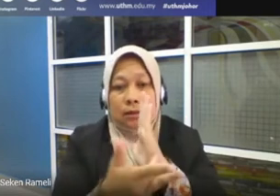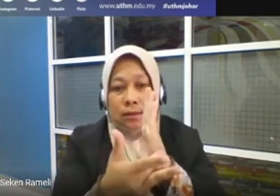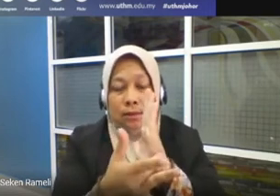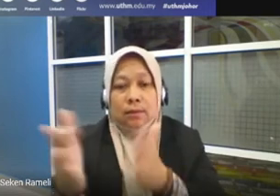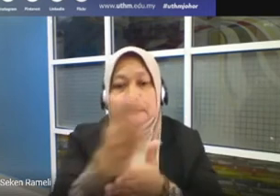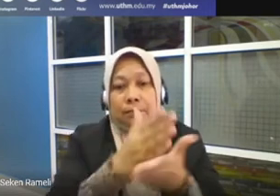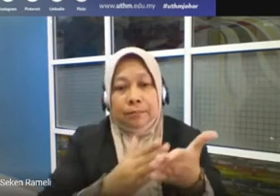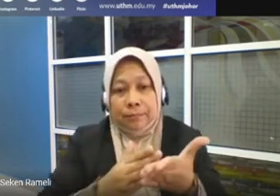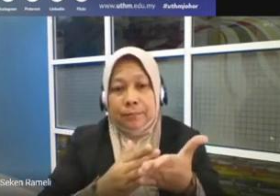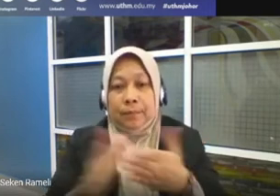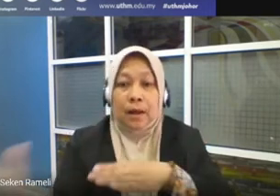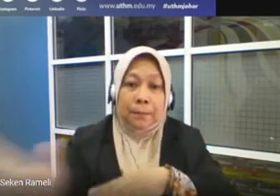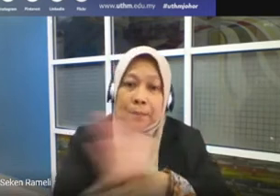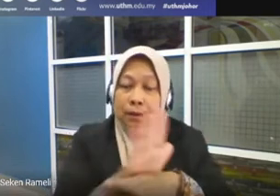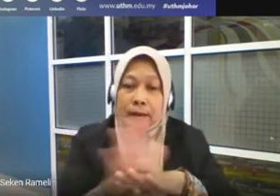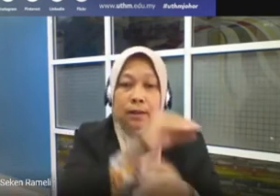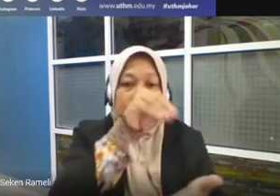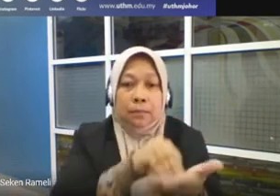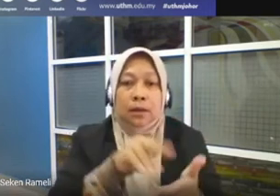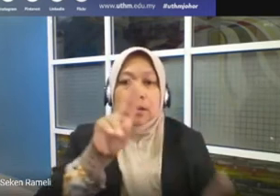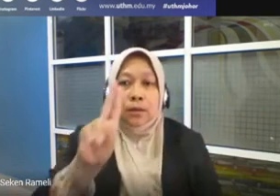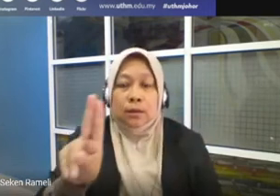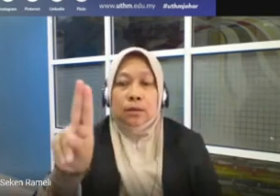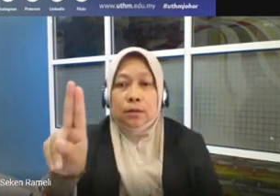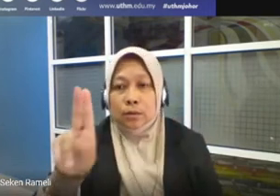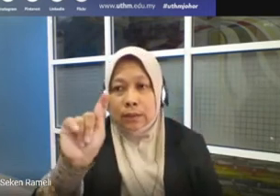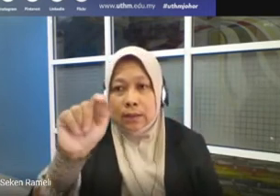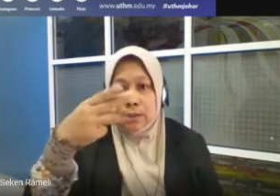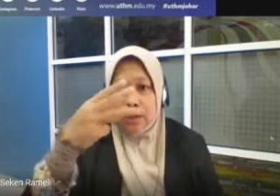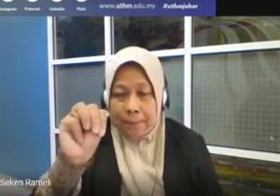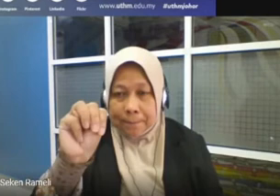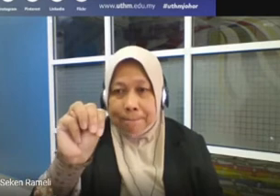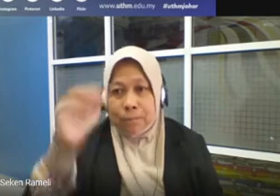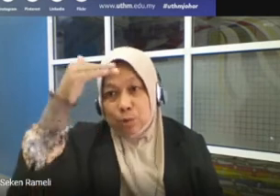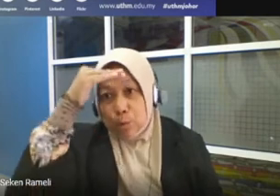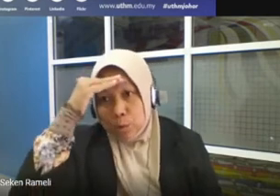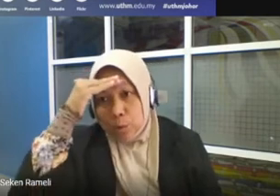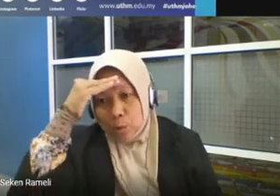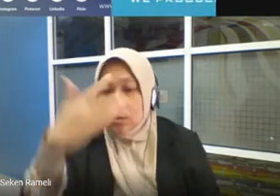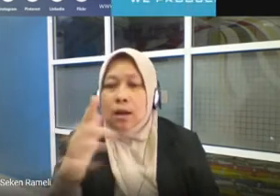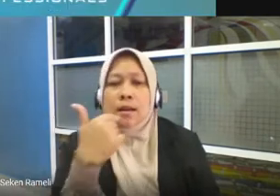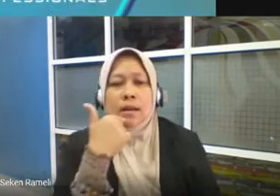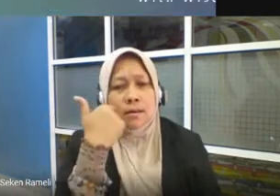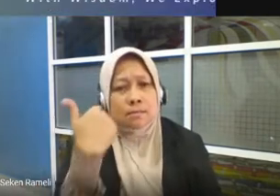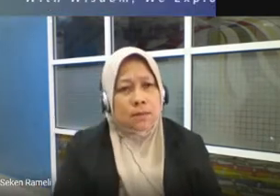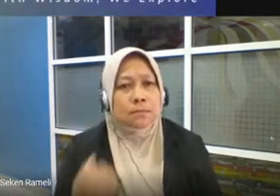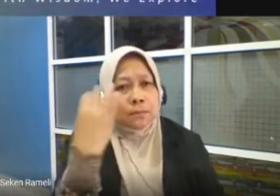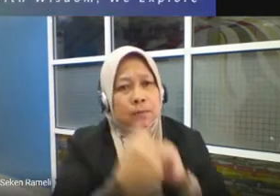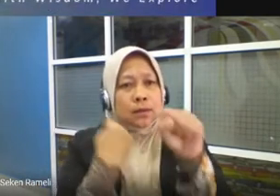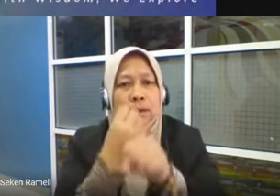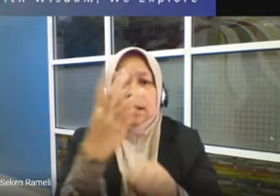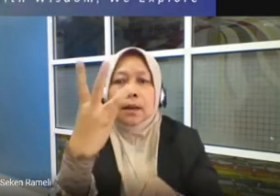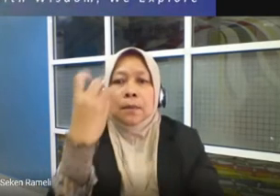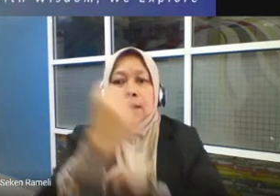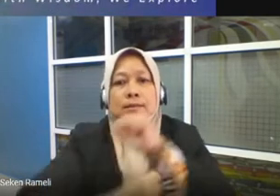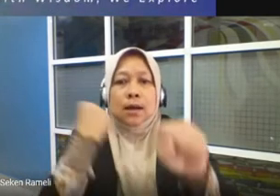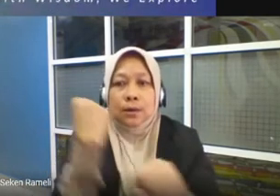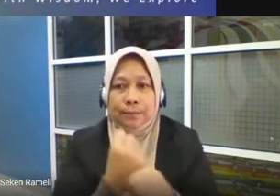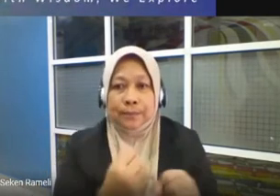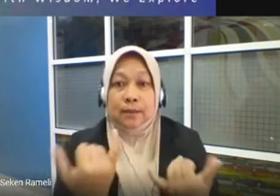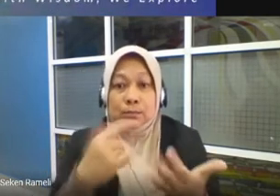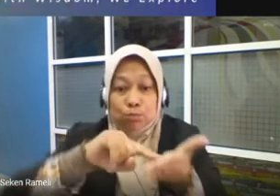Pengurusan Teknologi dan Perniagaan di UTHM, Universiti Tun Hussein On Malaysia. Sudah pun berkhidmat selama 16 tahun. Okey.